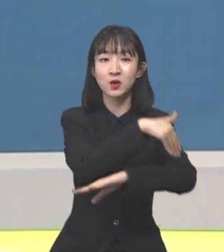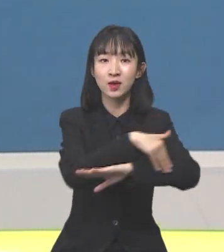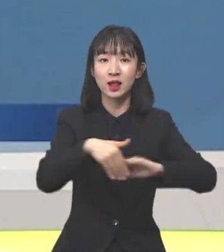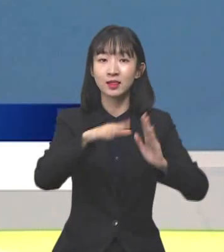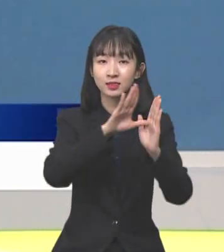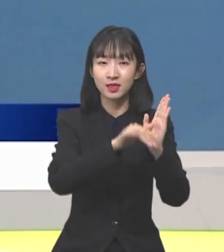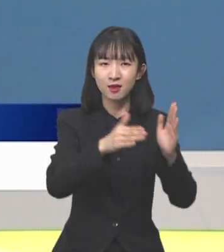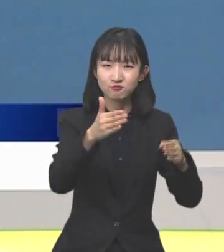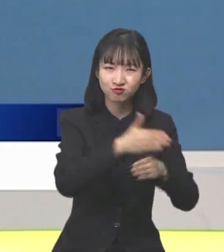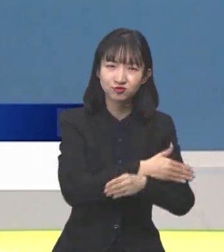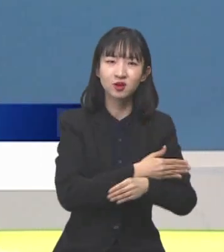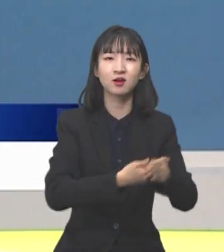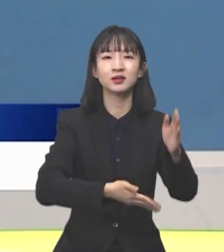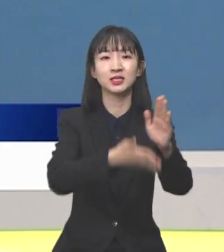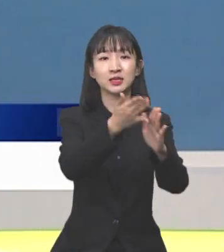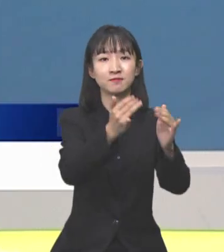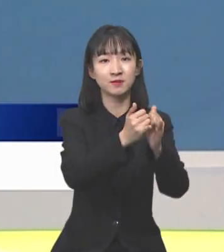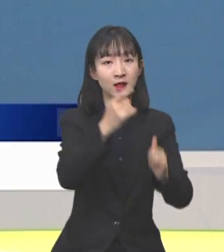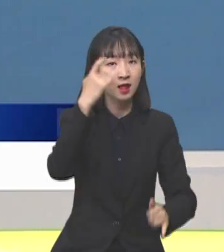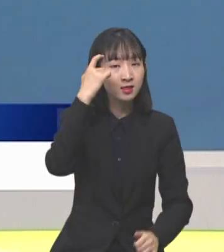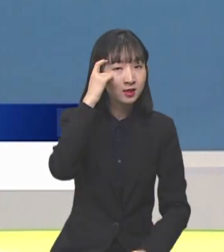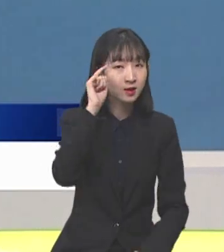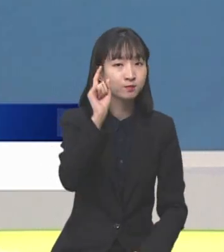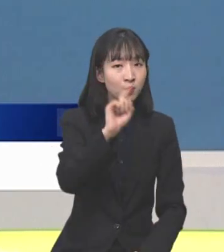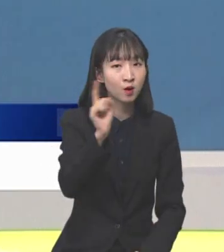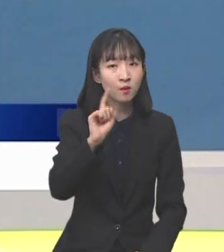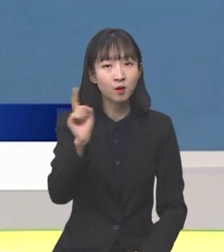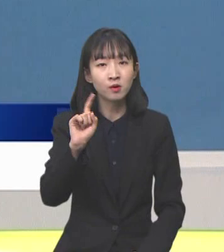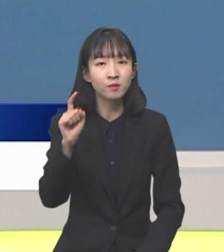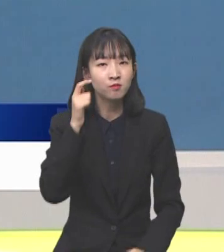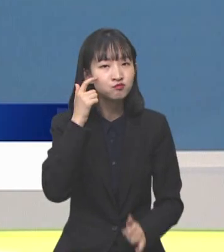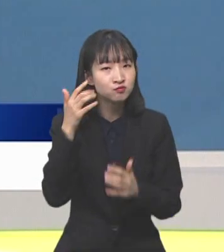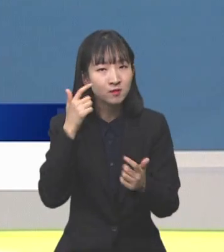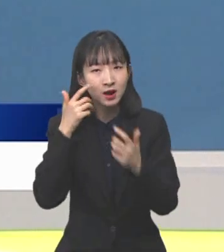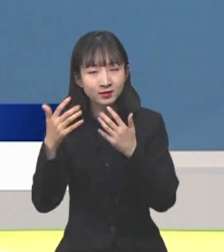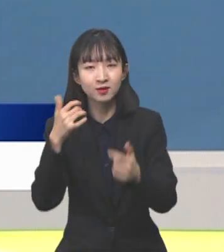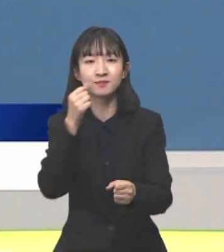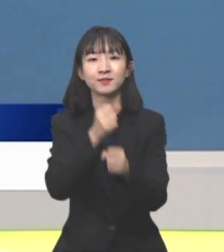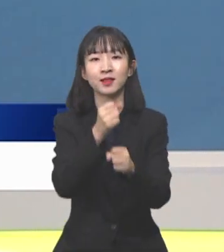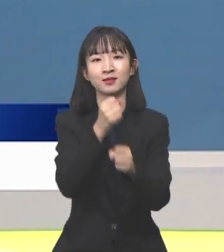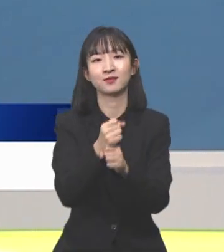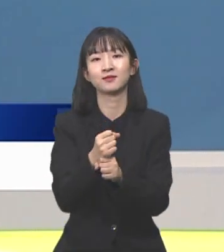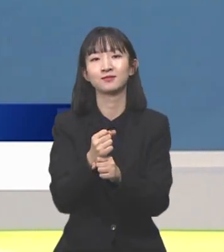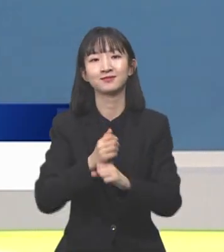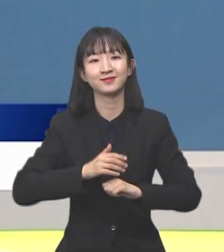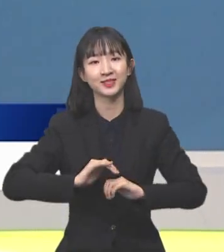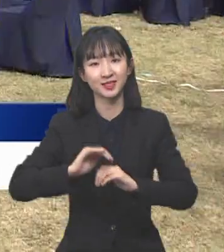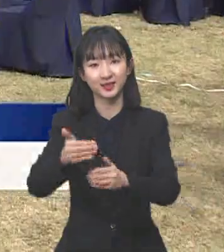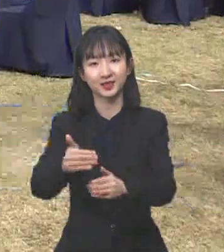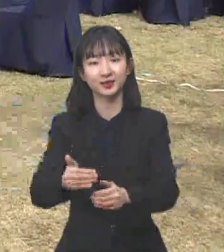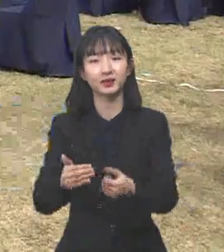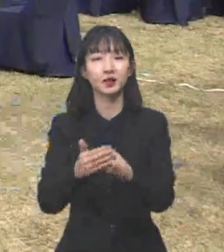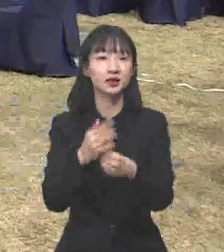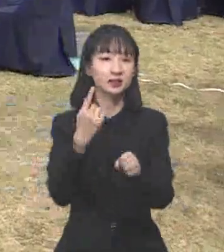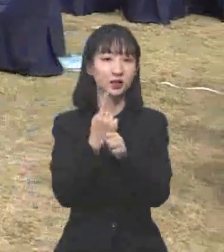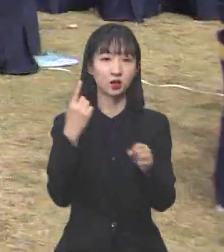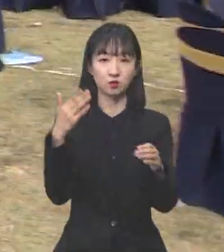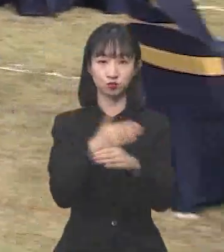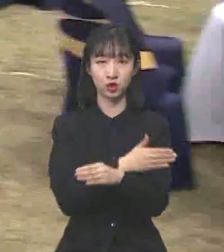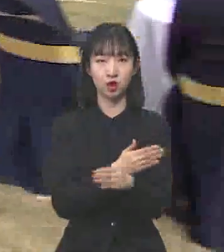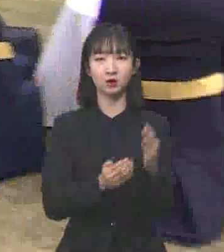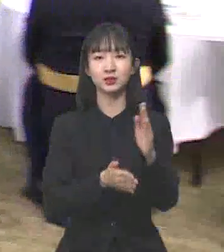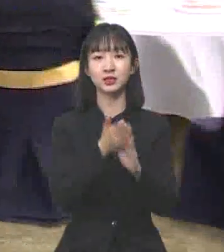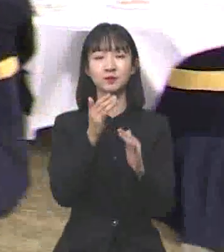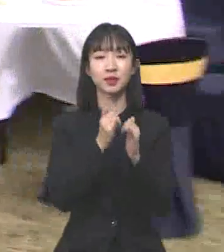시민들의 의견을 반영 에 시민이 선호하는 공간으로 조성한다 는 계획으로 추진 됐습니다 지난해부터 시민